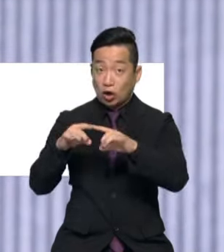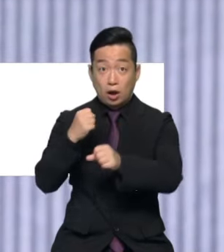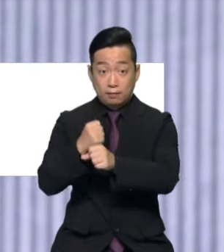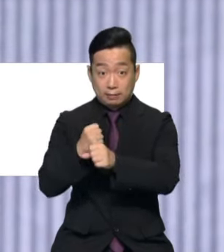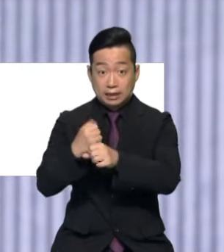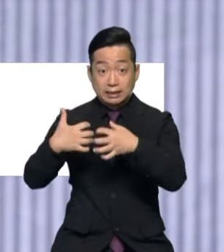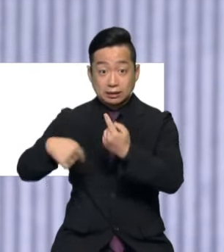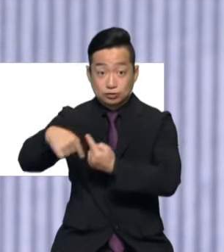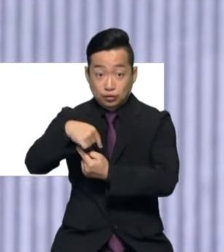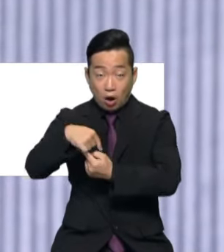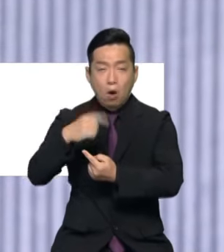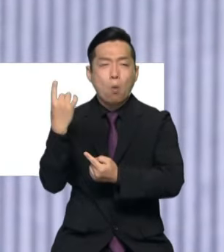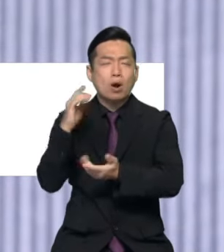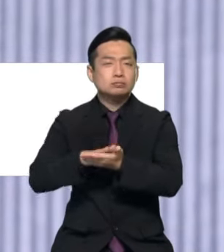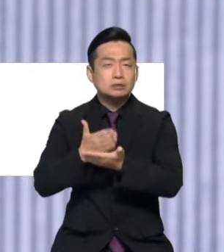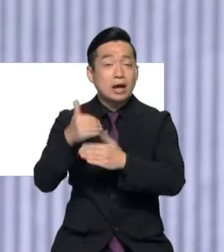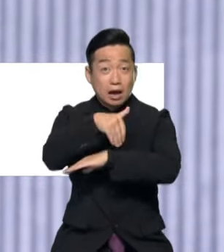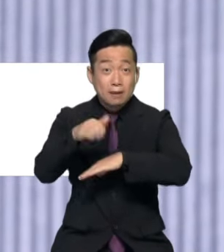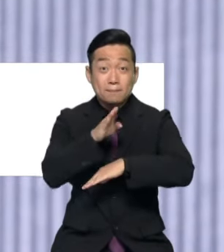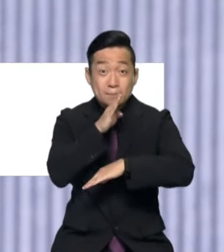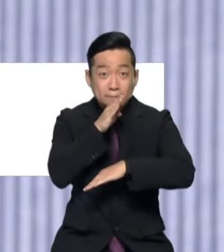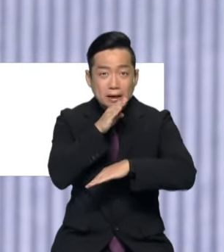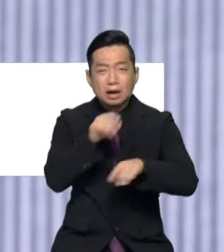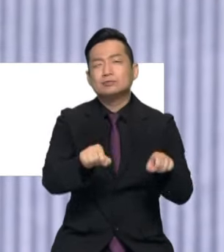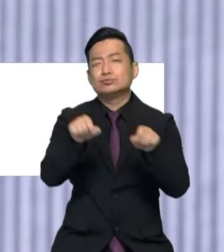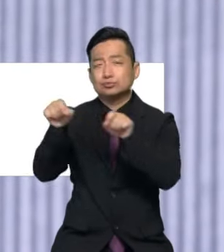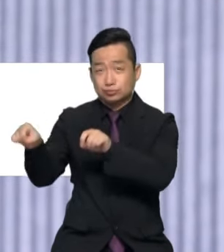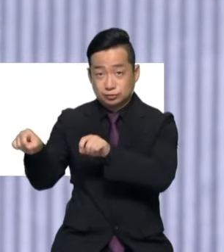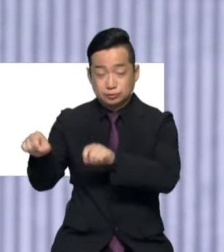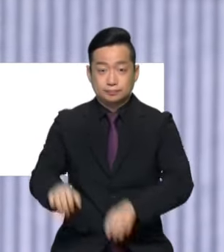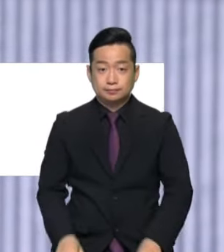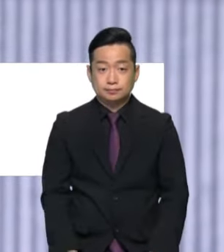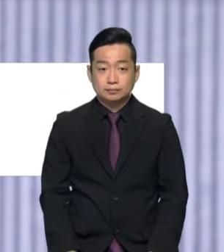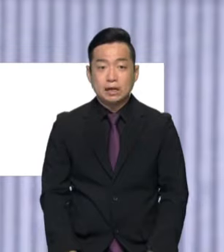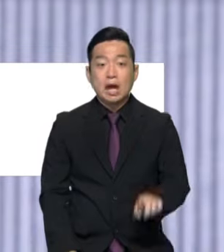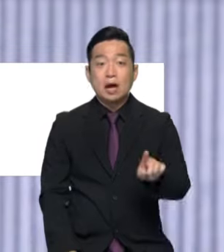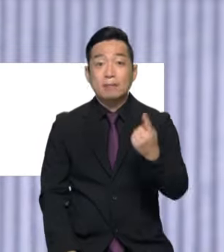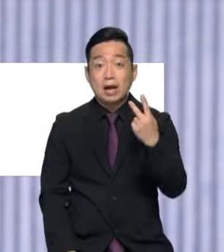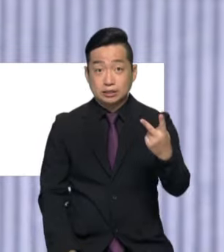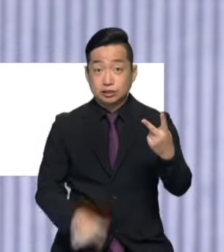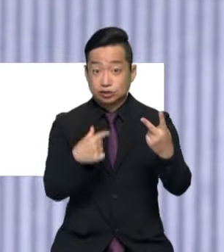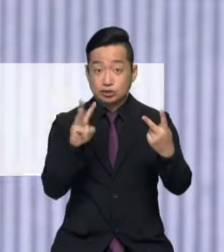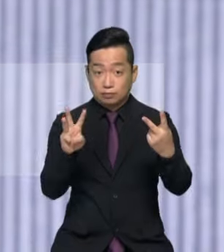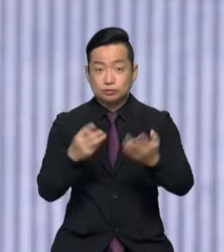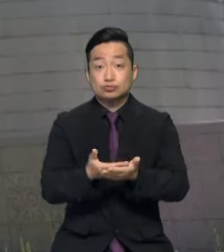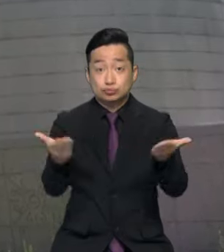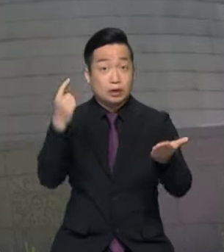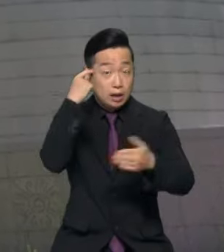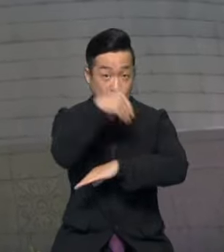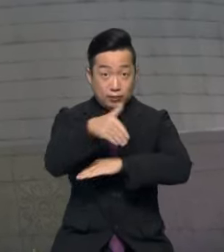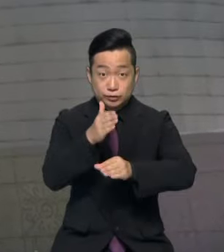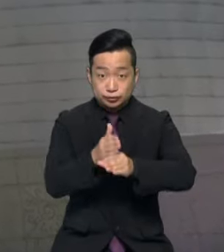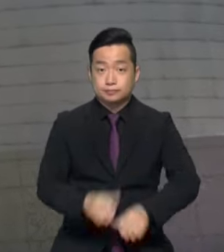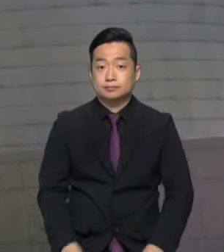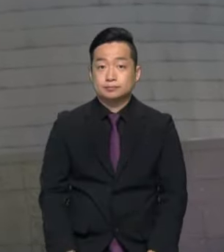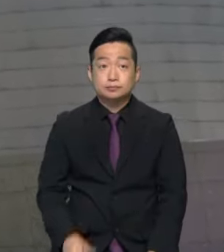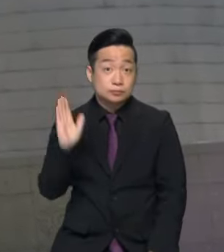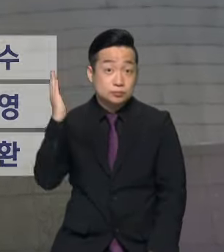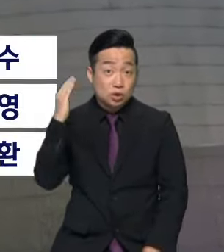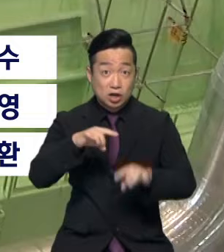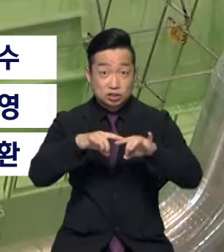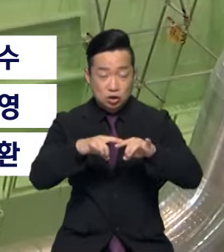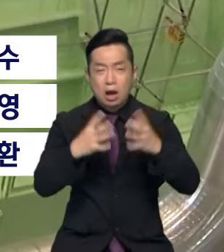전면 재검토하여 다음 주도 102기가와트 내외의 공급 능력을 확보할 계획입니다. 정부는 최근